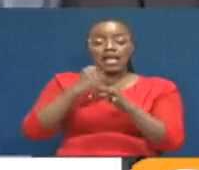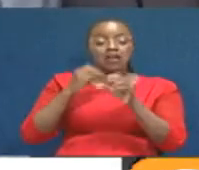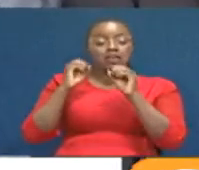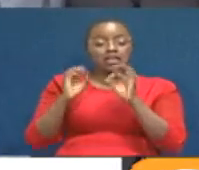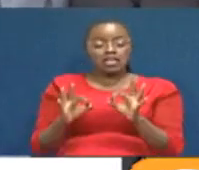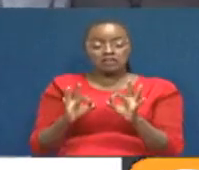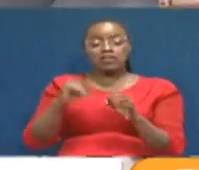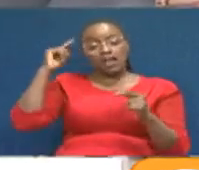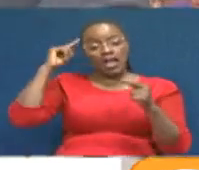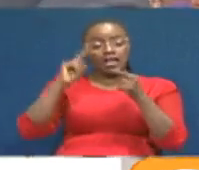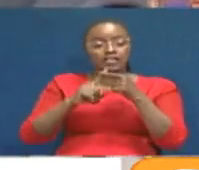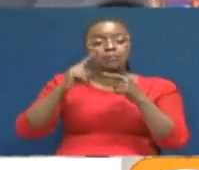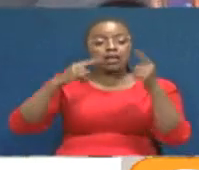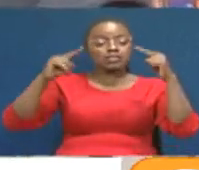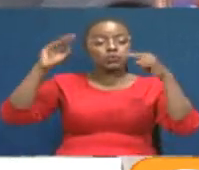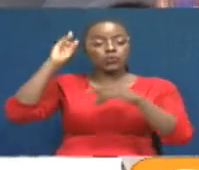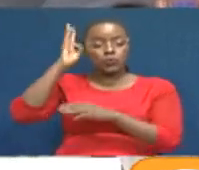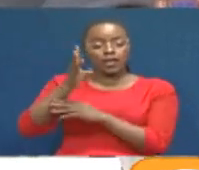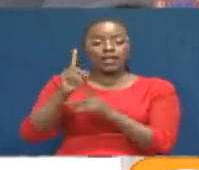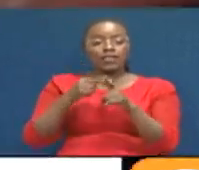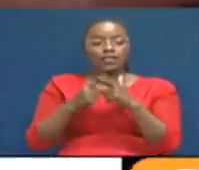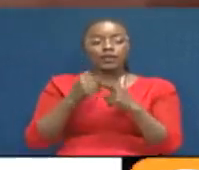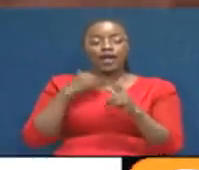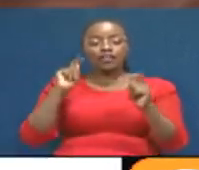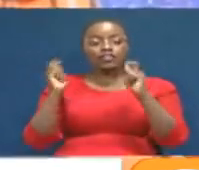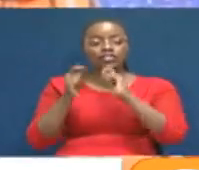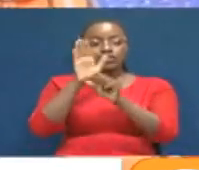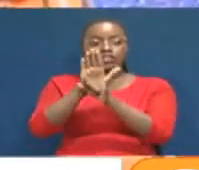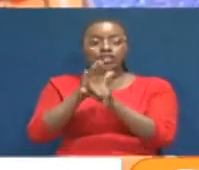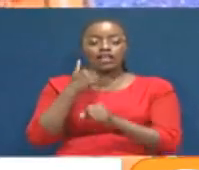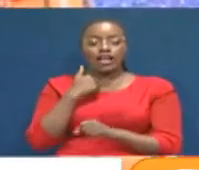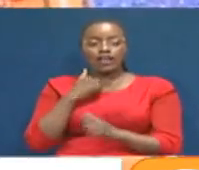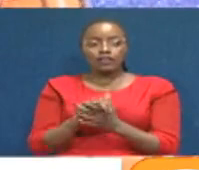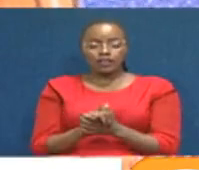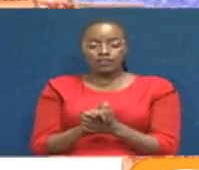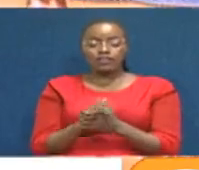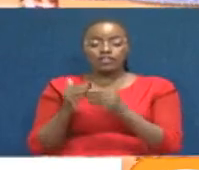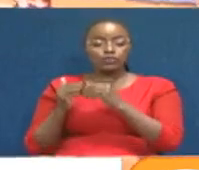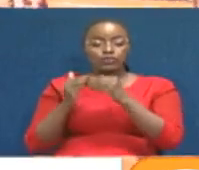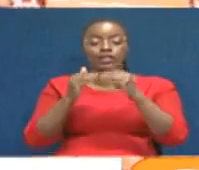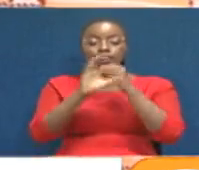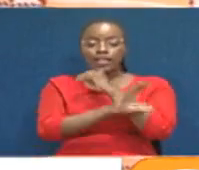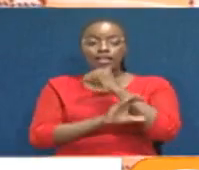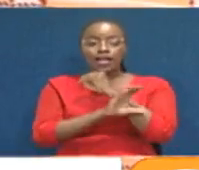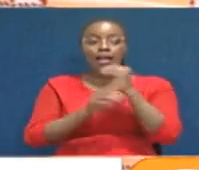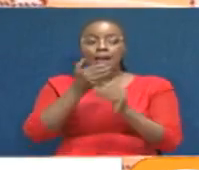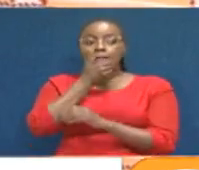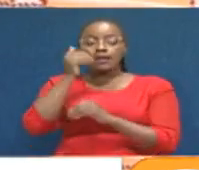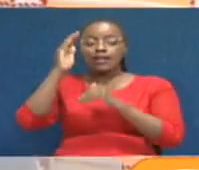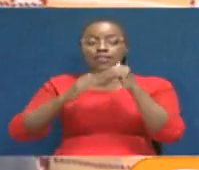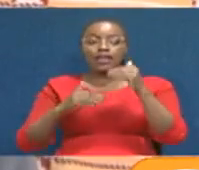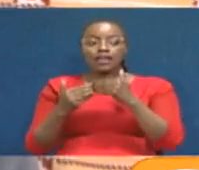iwapo muungano wa Azimio utachukua uongozi, kutakuwa na mabadiliko. To read this country better than